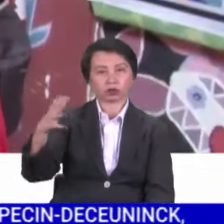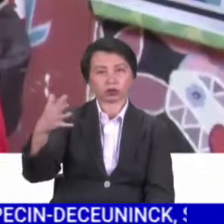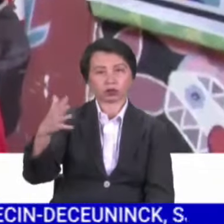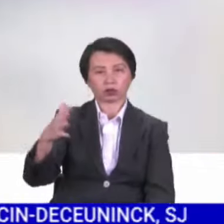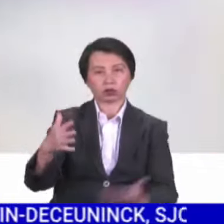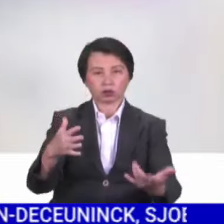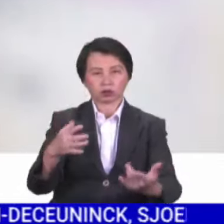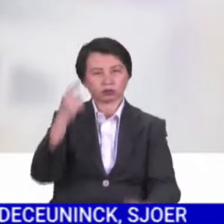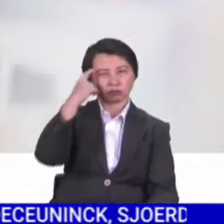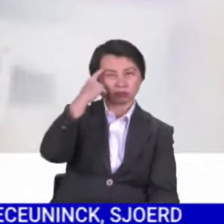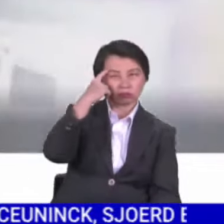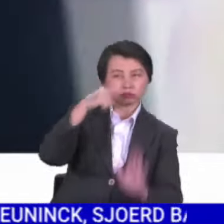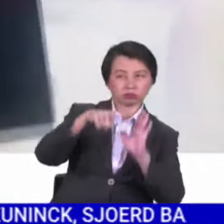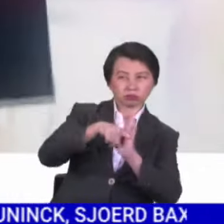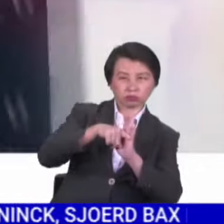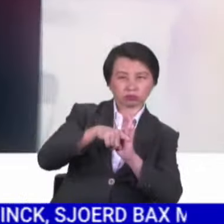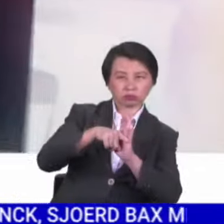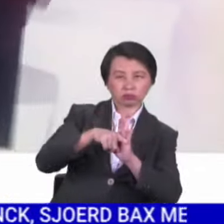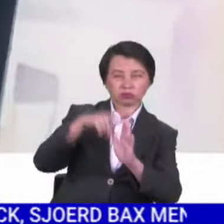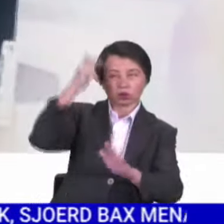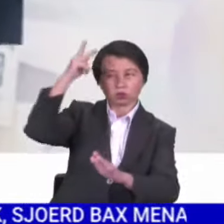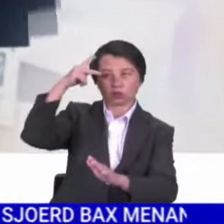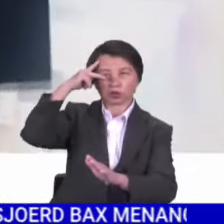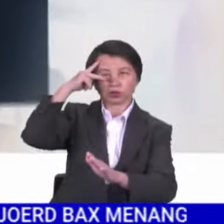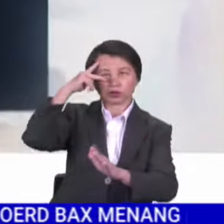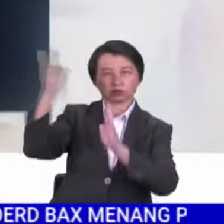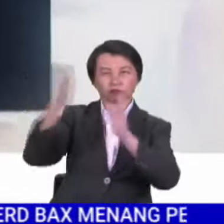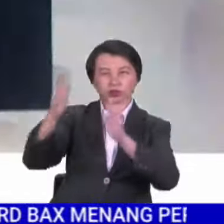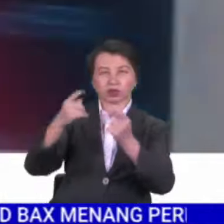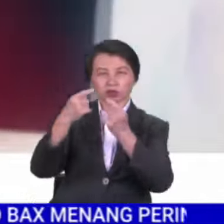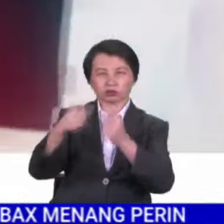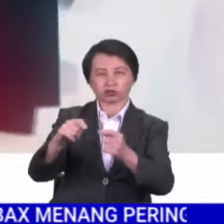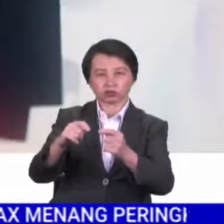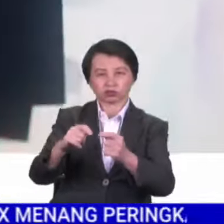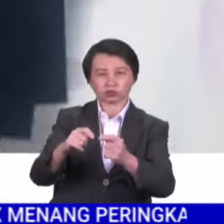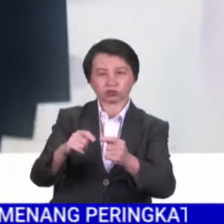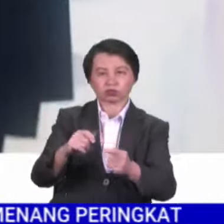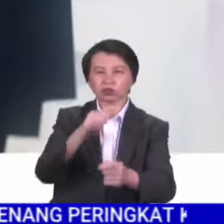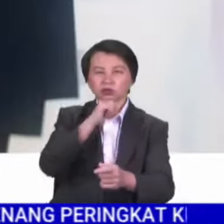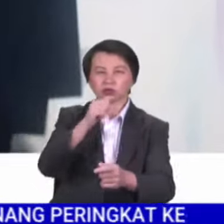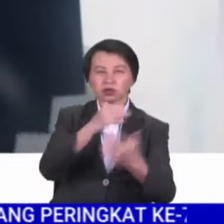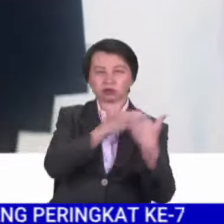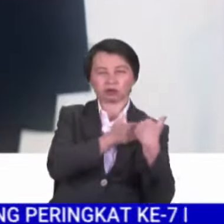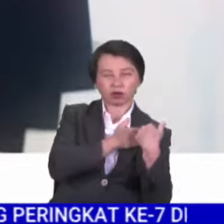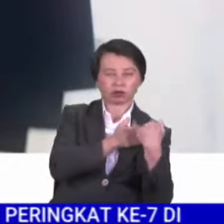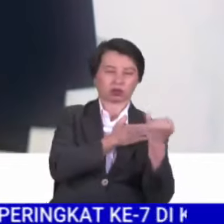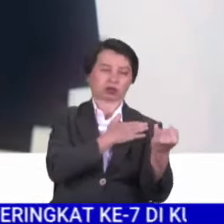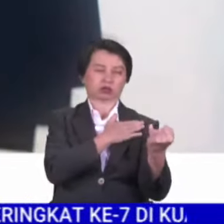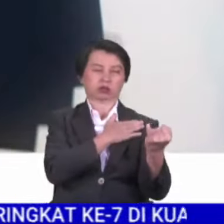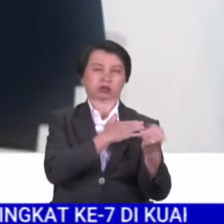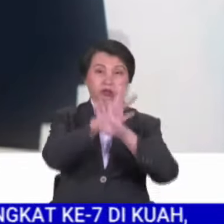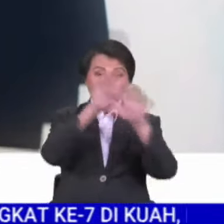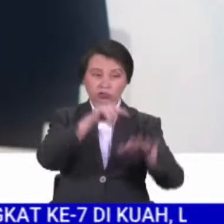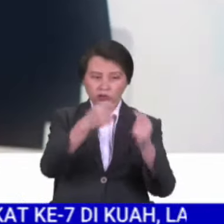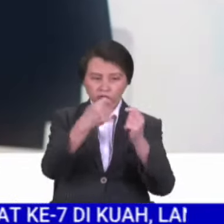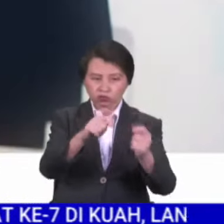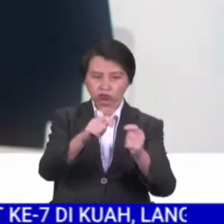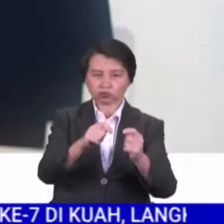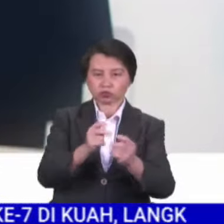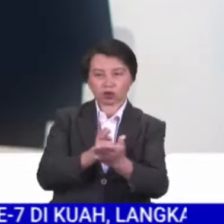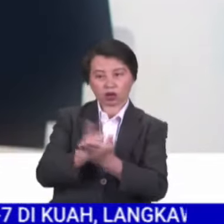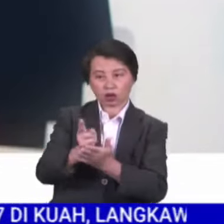dan persepsi negatif terhadap senario politik negara yang cuba dicetus pihak tidak bertanggungjawab jelas satu cubaan